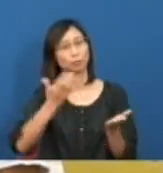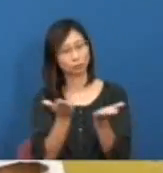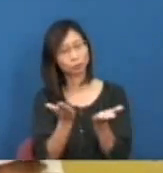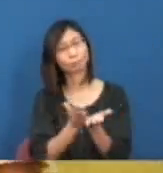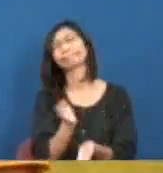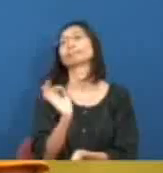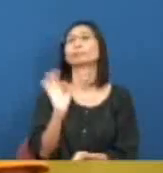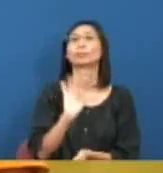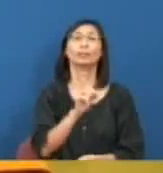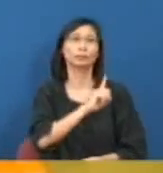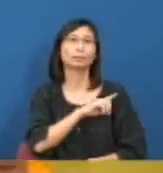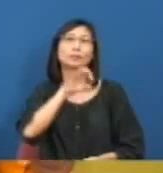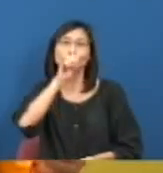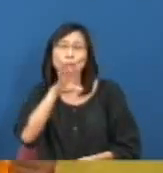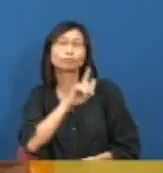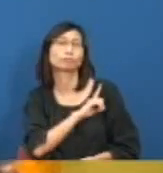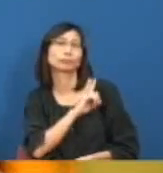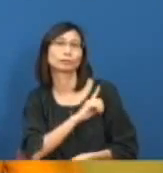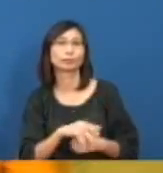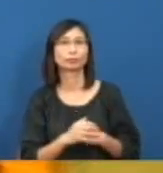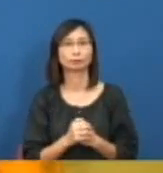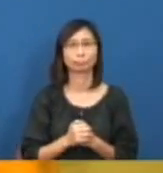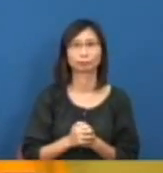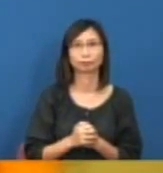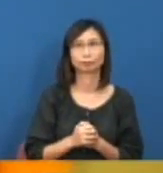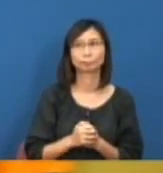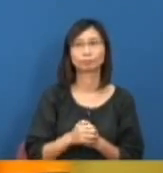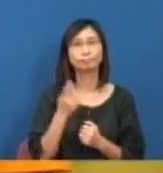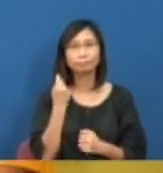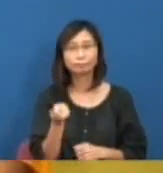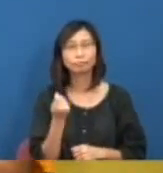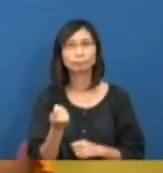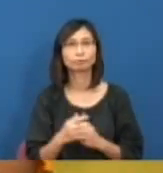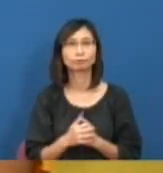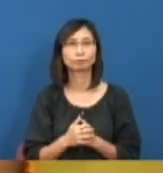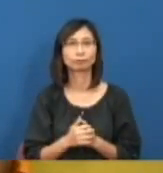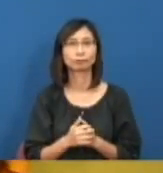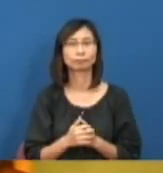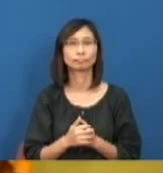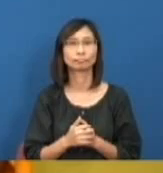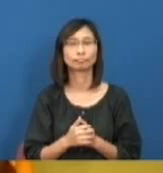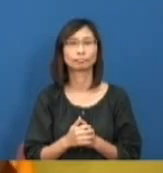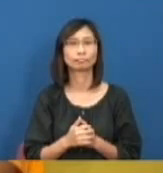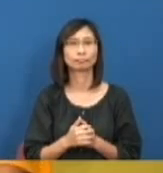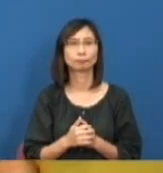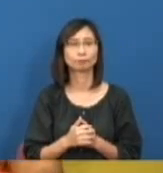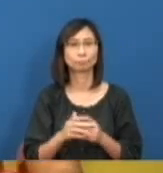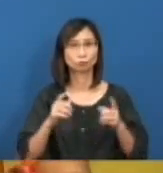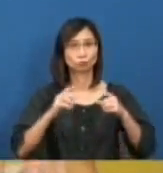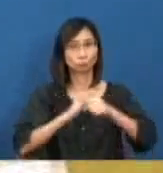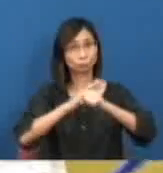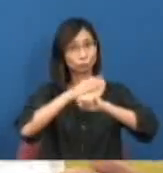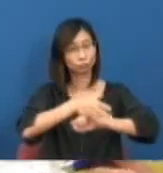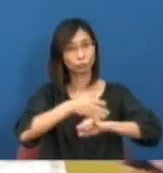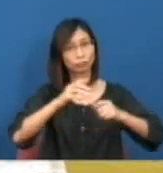嘛，自説其言咯，所謂係咯。 即係好簡單，佢話即係等於話哦，寫文聯會輸，大